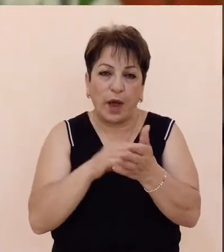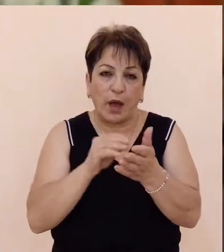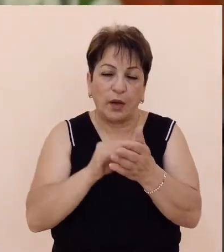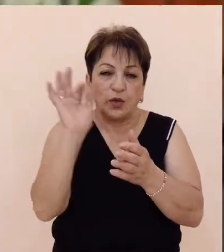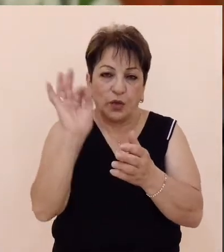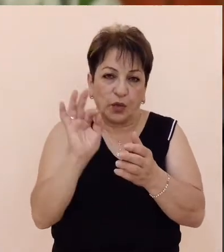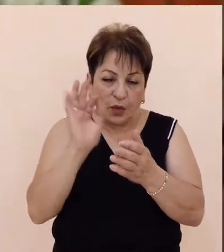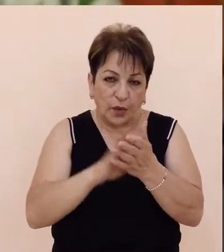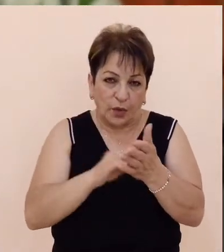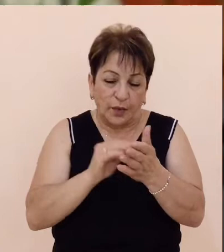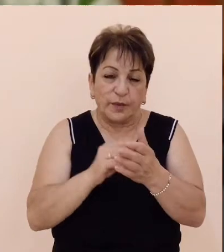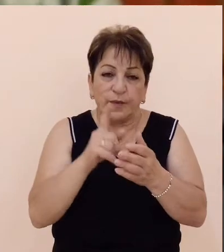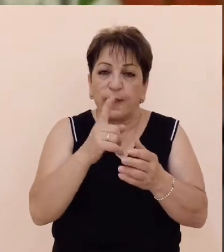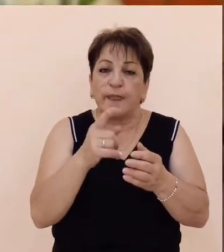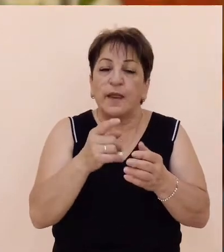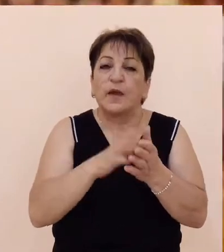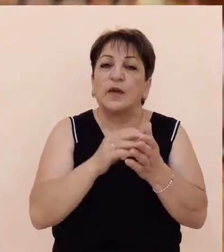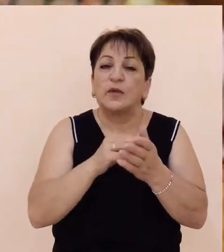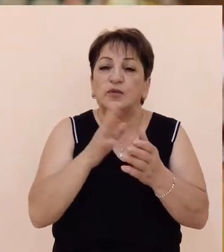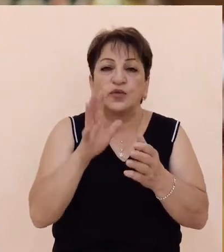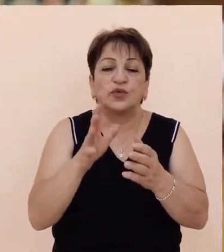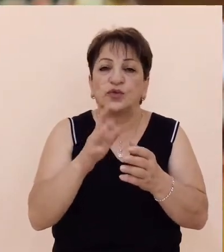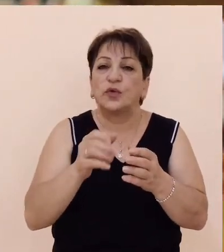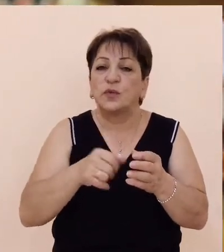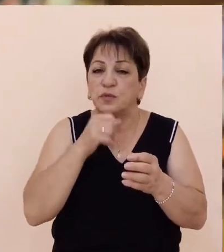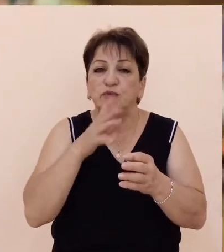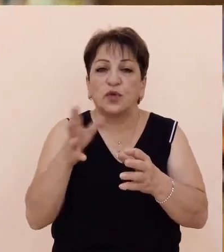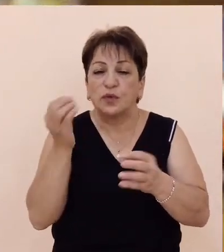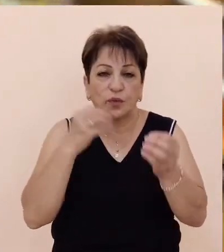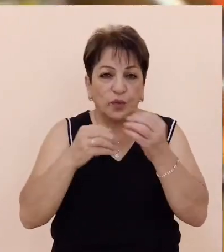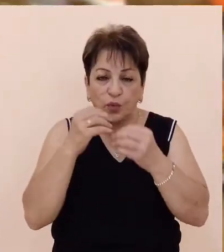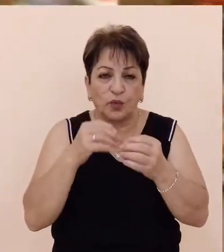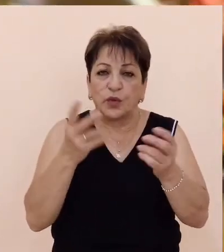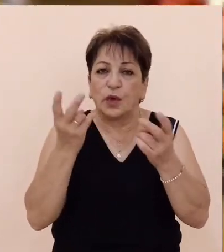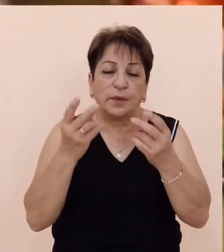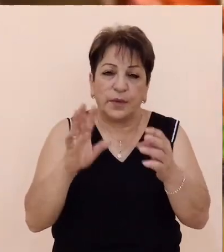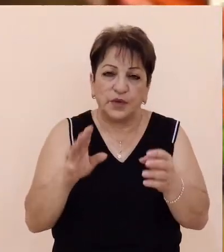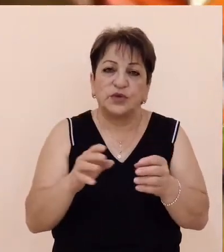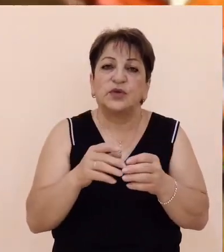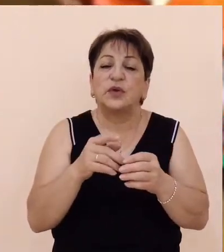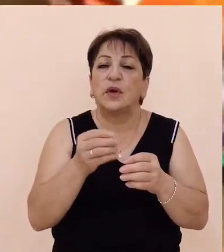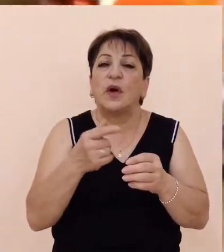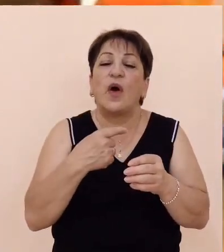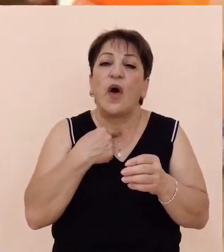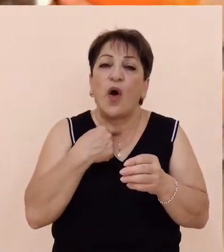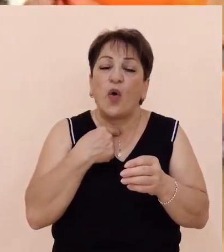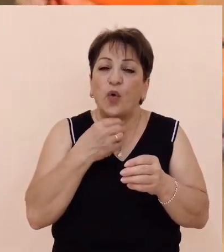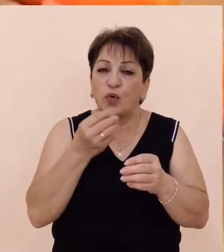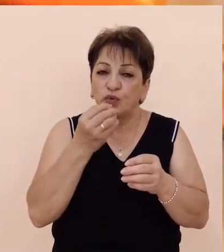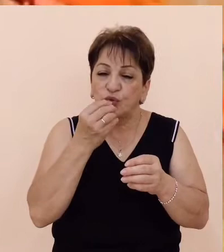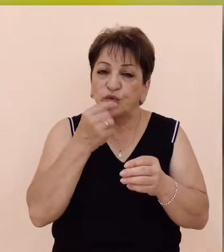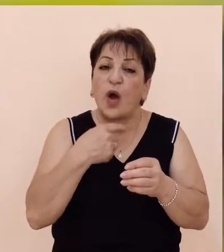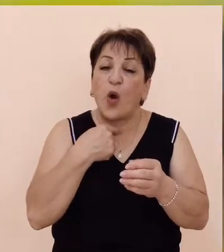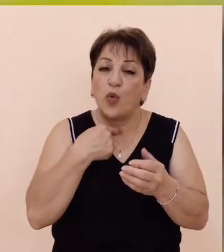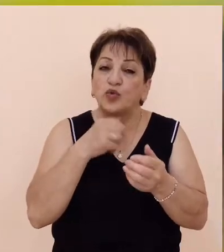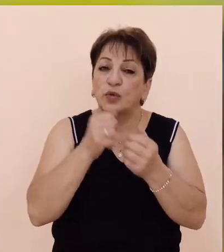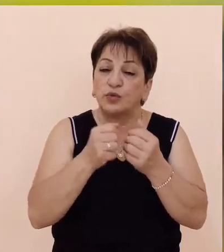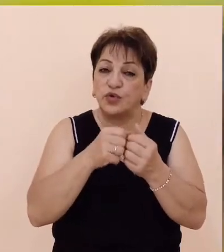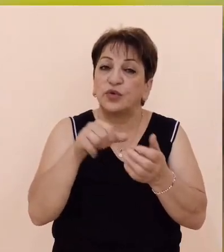մեկ մեծահասակի փոխարեն ուտել պետք չի։ Պետք է նկատի ունենալ, ախորժակի մշտական